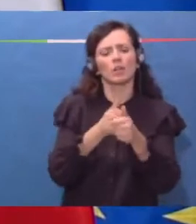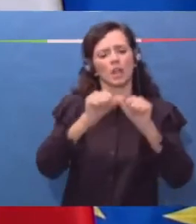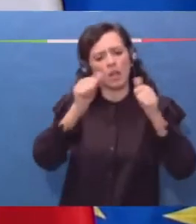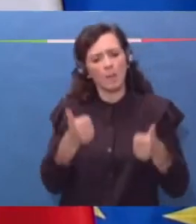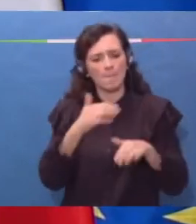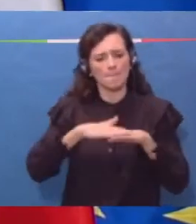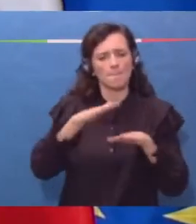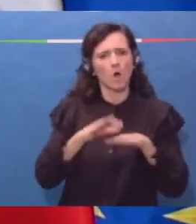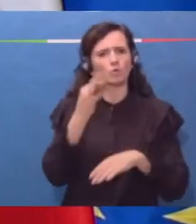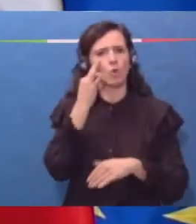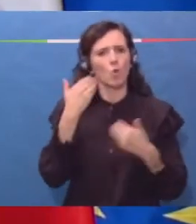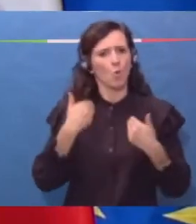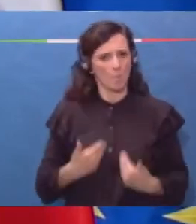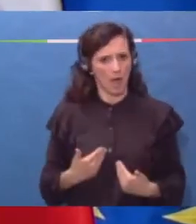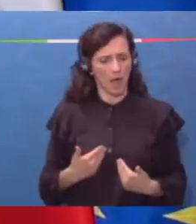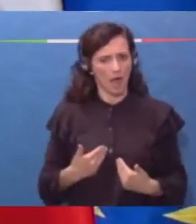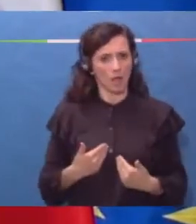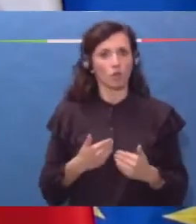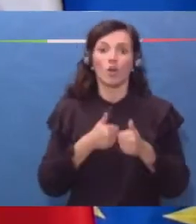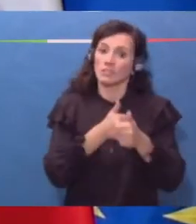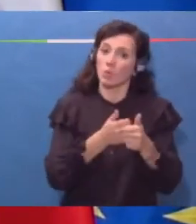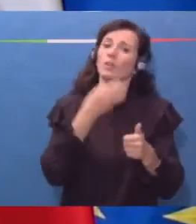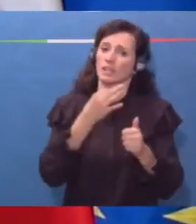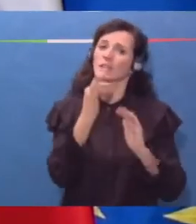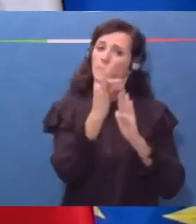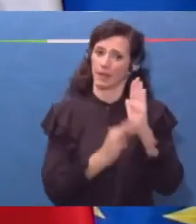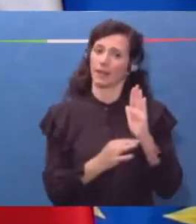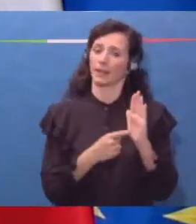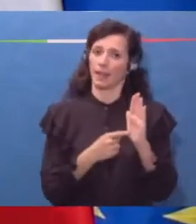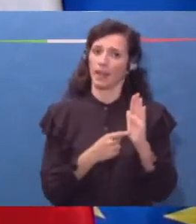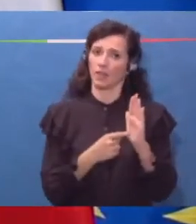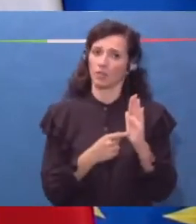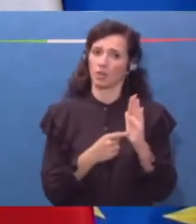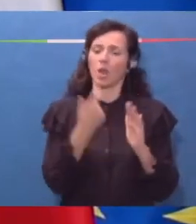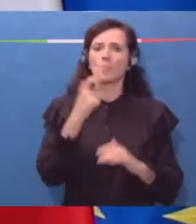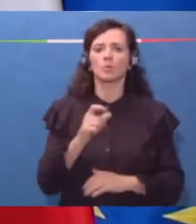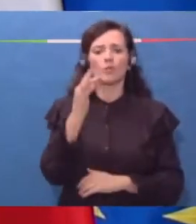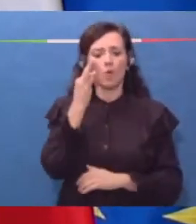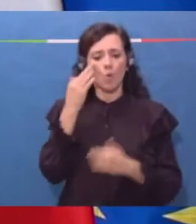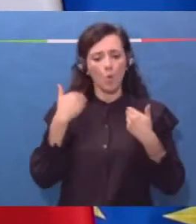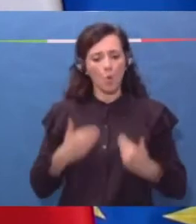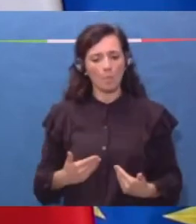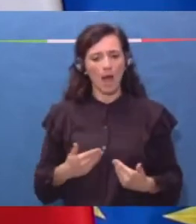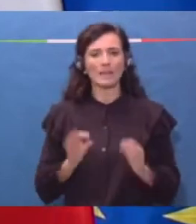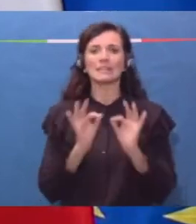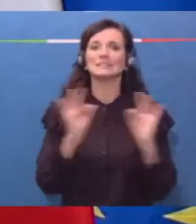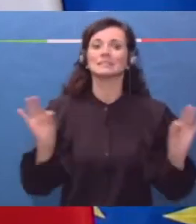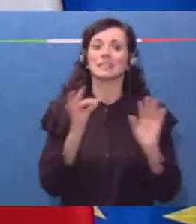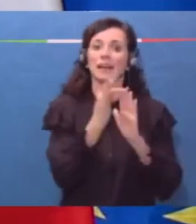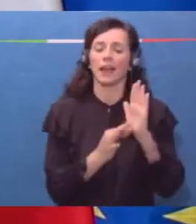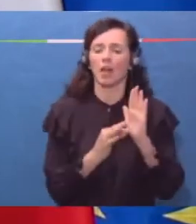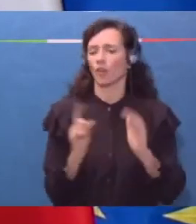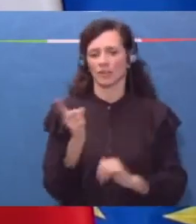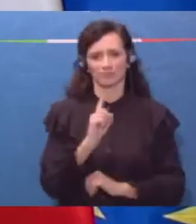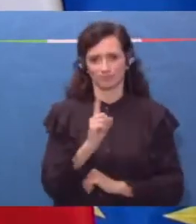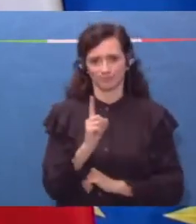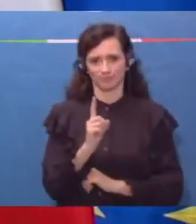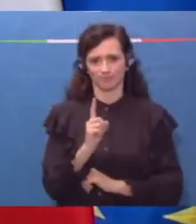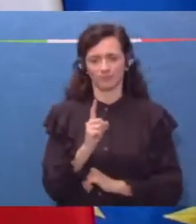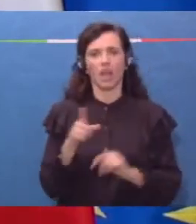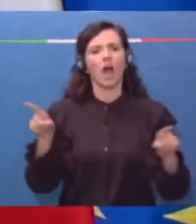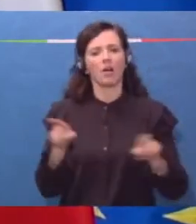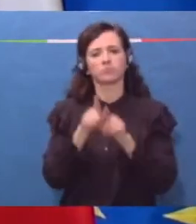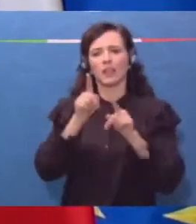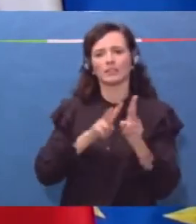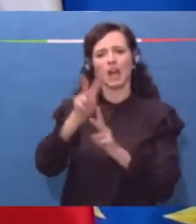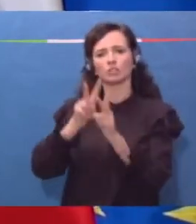delle regole, perché non è vero che si può essere umani senza regole, ed è ciò che nutre i